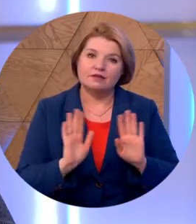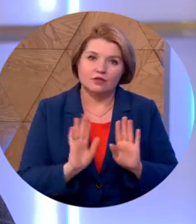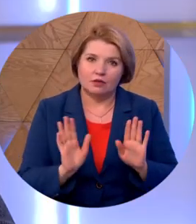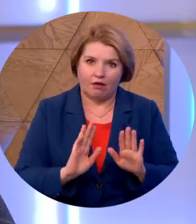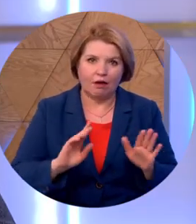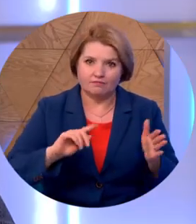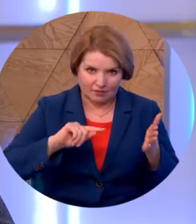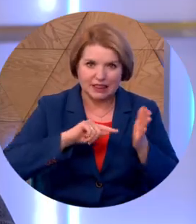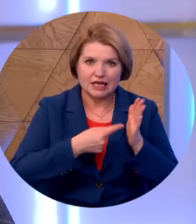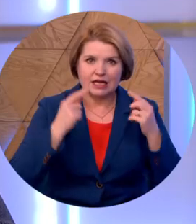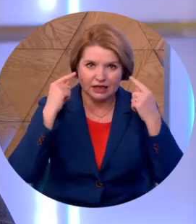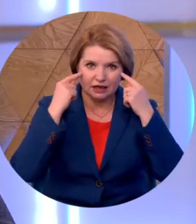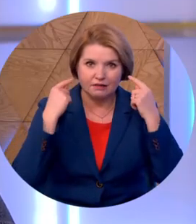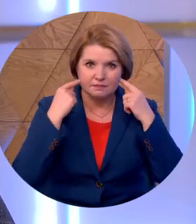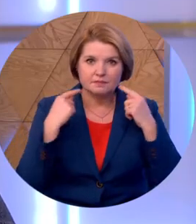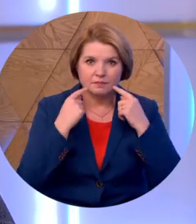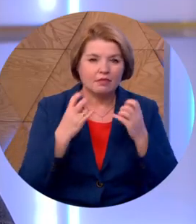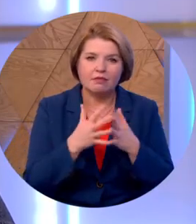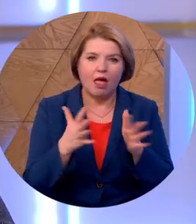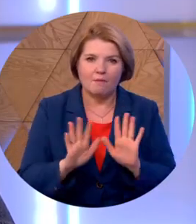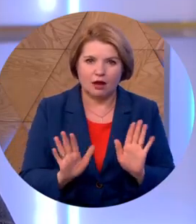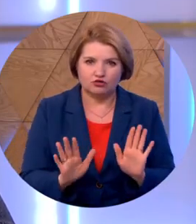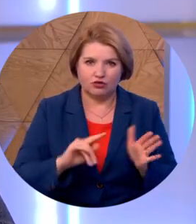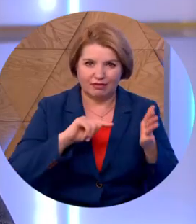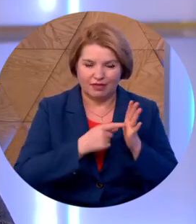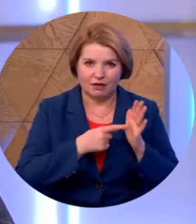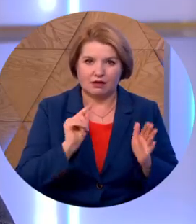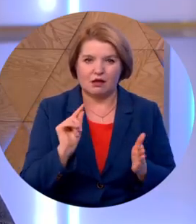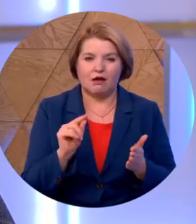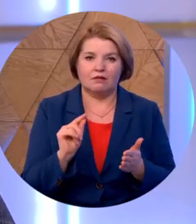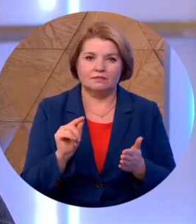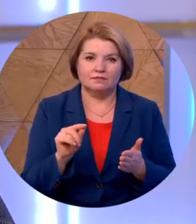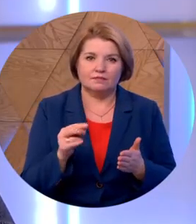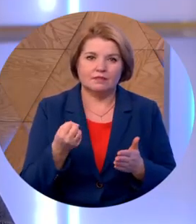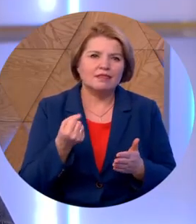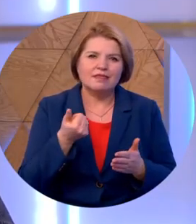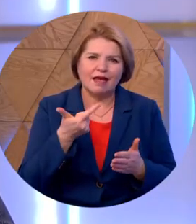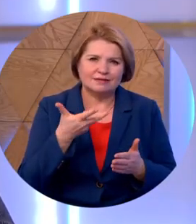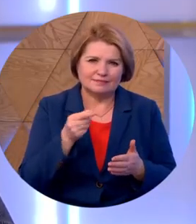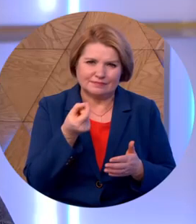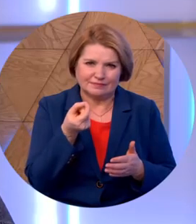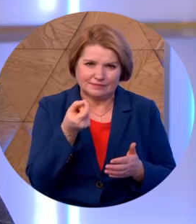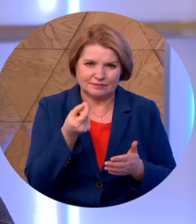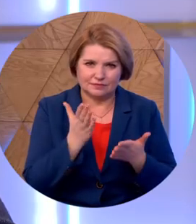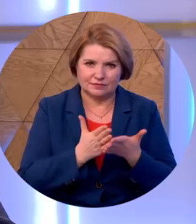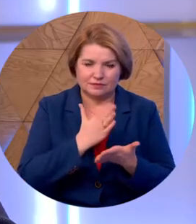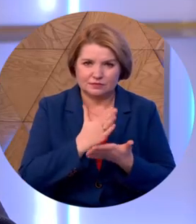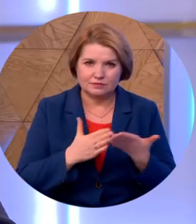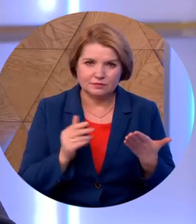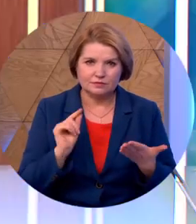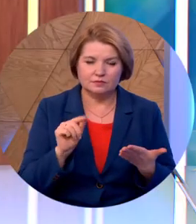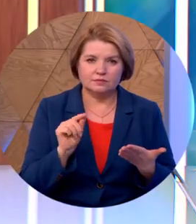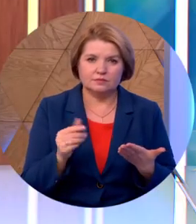пря Да делаются маленькие-маленькие дырочки Это буквально э несколько Микрон это вот именно э суб вот